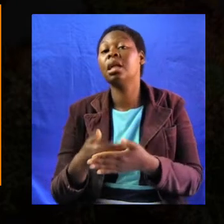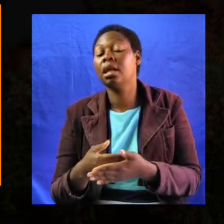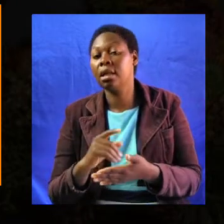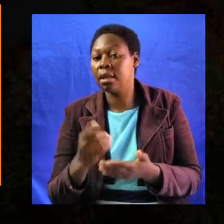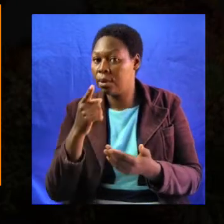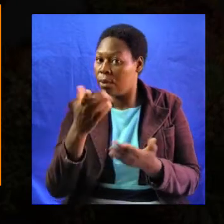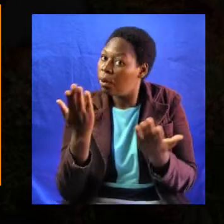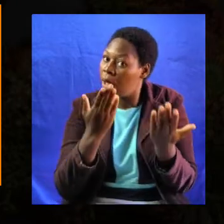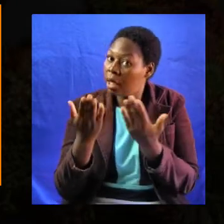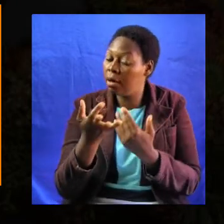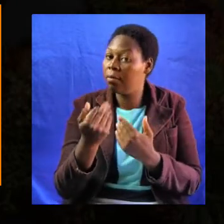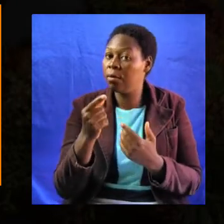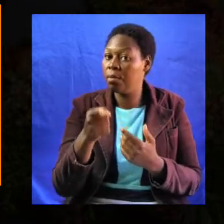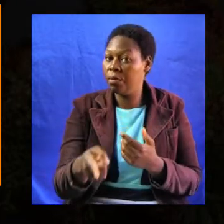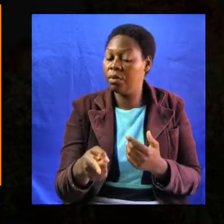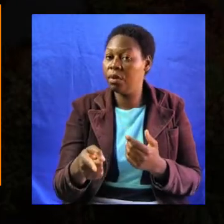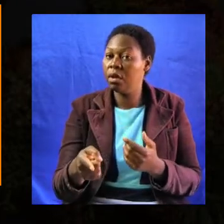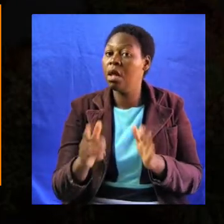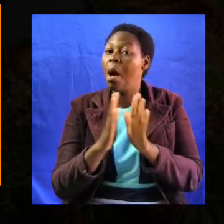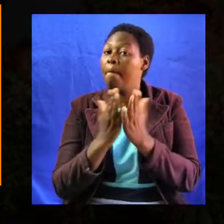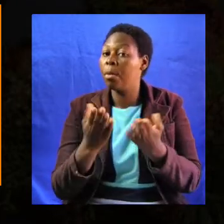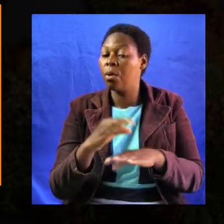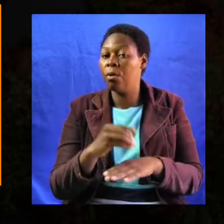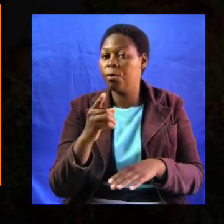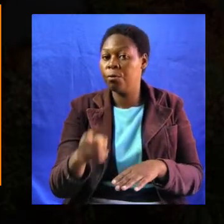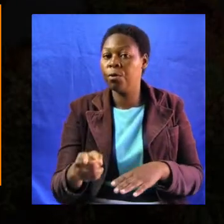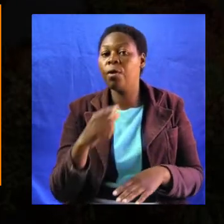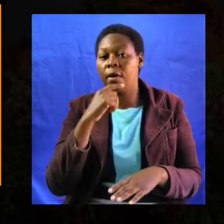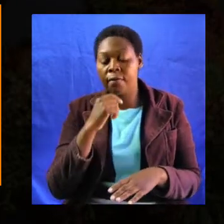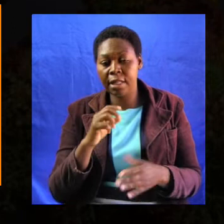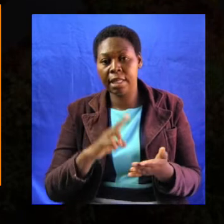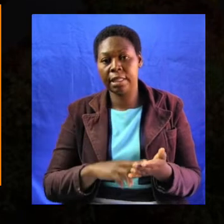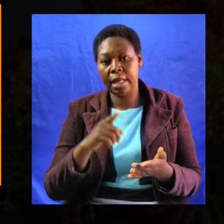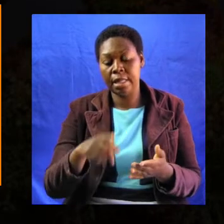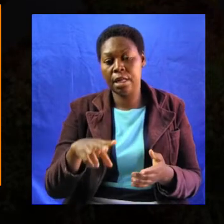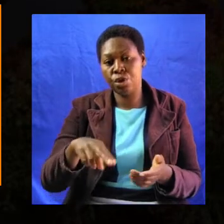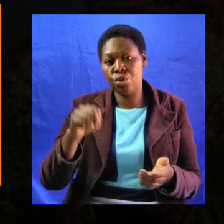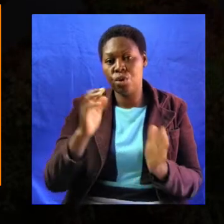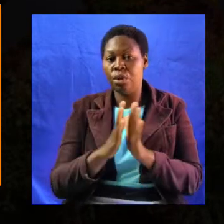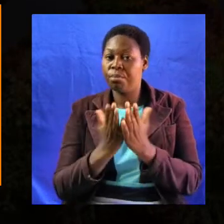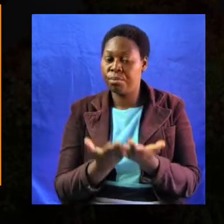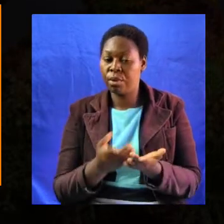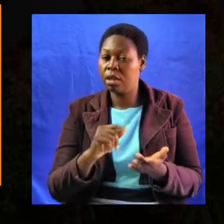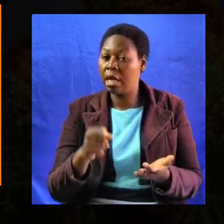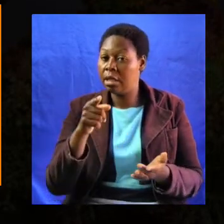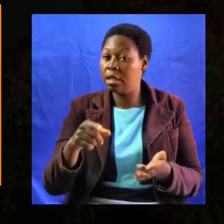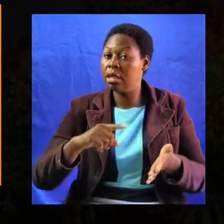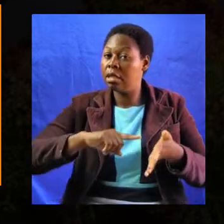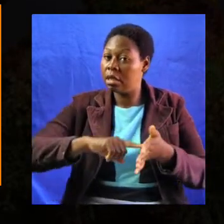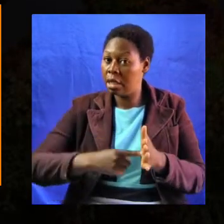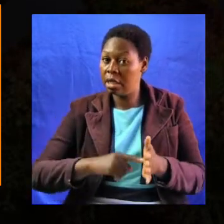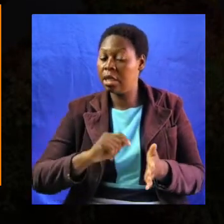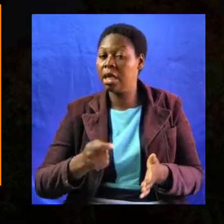yenhau yamadzibaba enyu. Muchavona mubhuku yenhau kuti guta iri raimukira